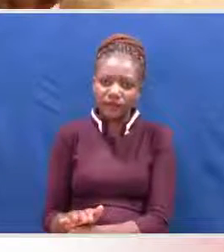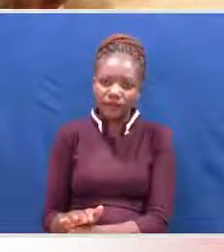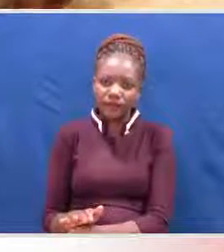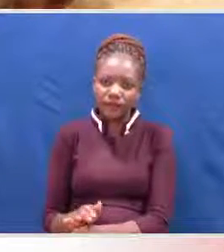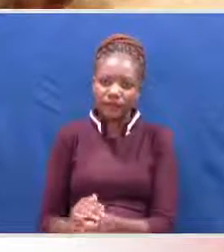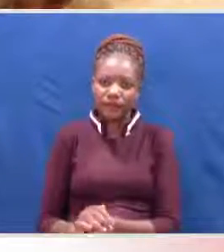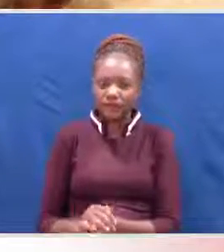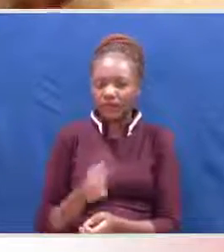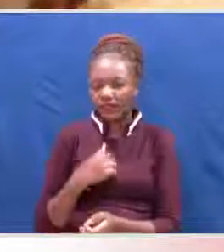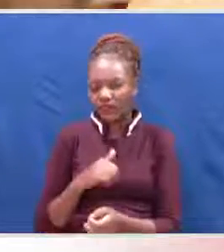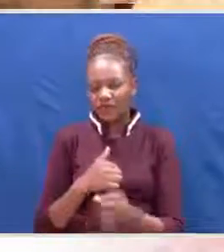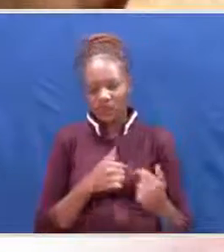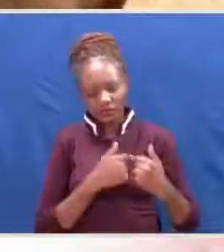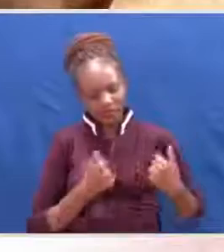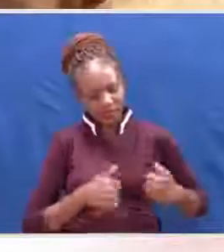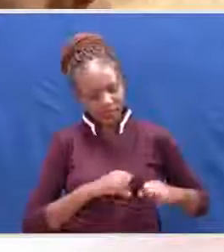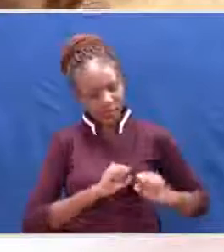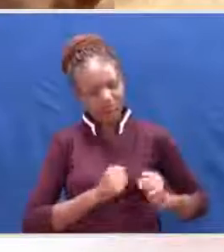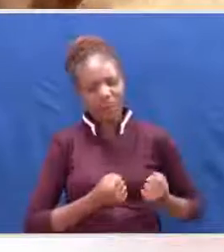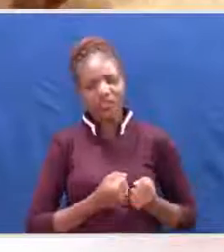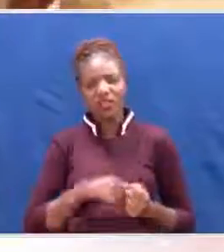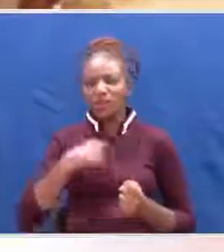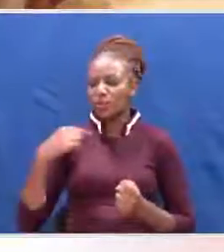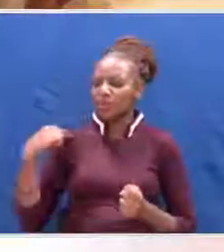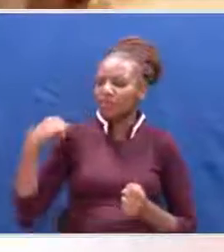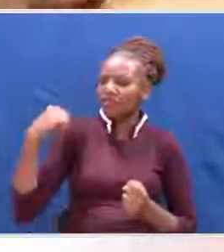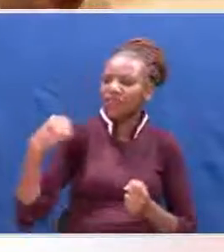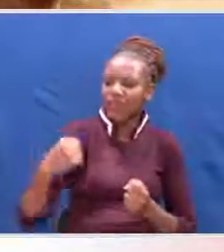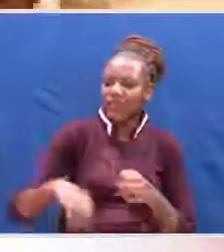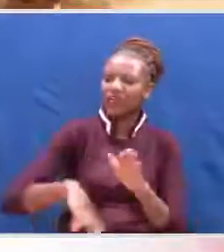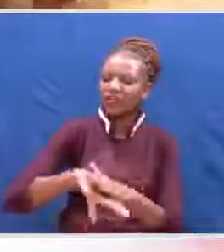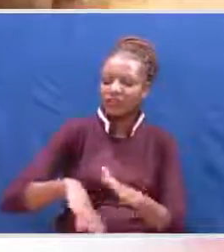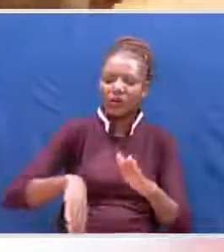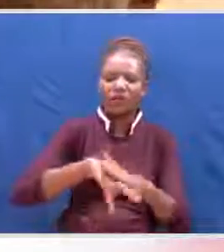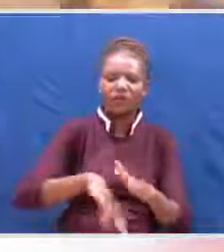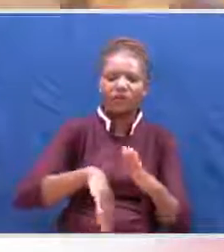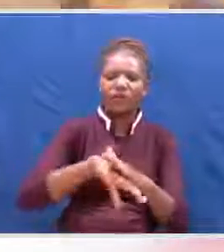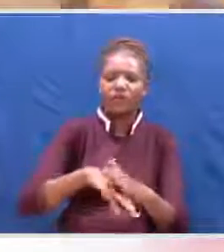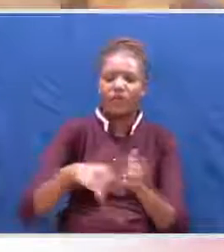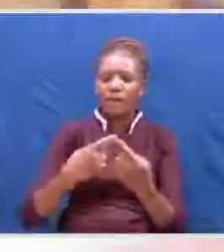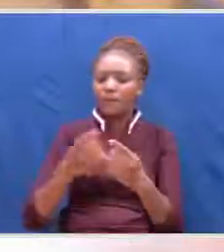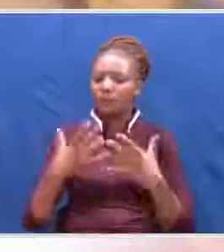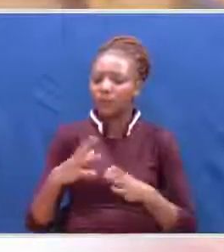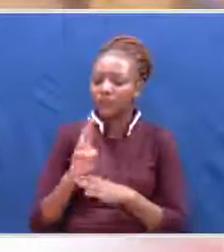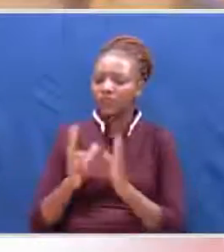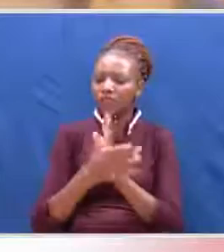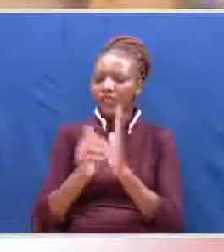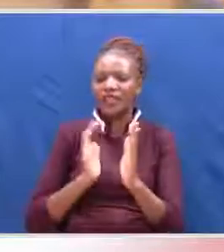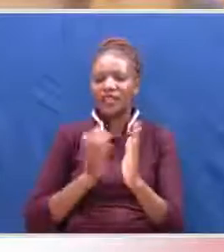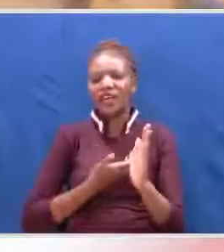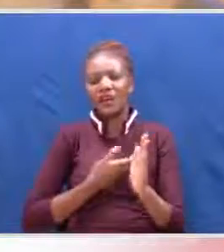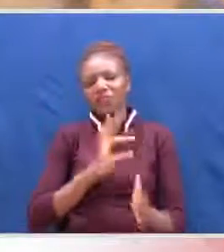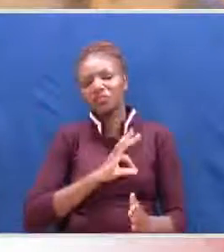Mazee ina heart. Tunajitolea mazee kucheza bola, lakini unapata kuna mtu mahali anatumia hiyo kipaji yako kujinufaisha